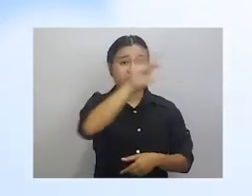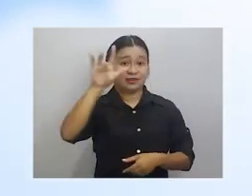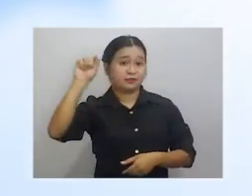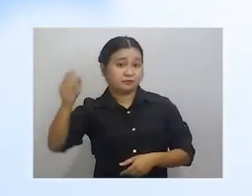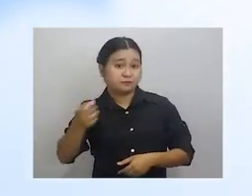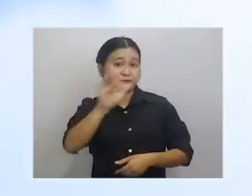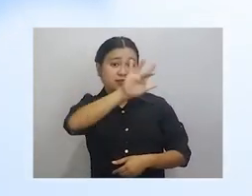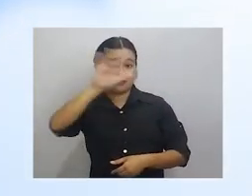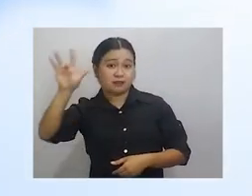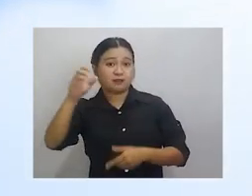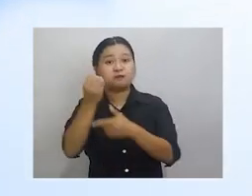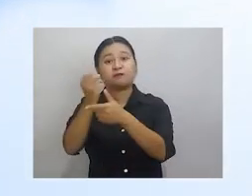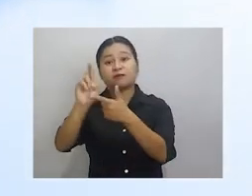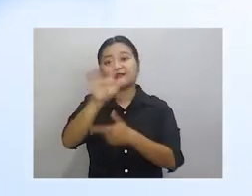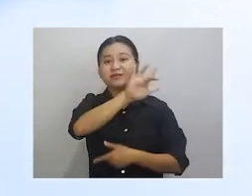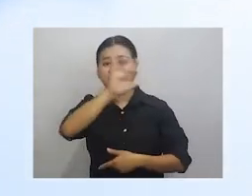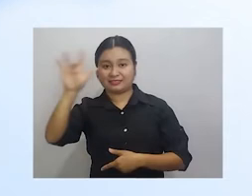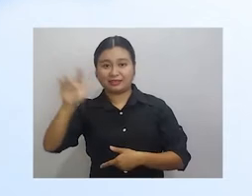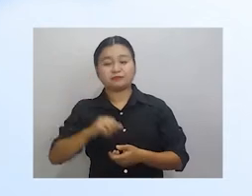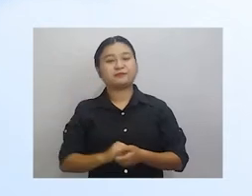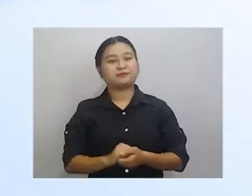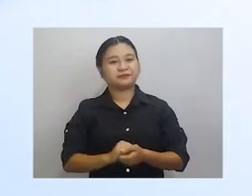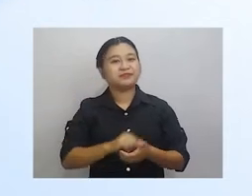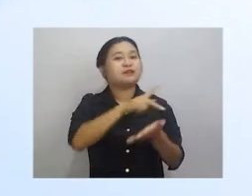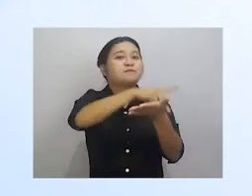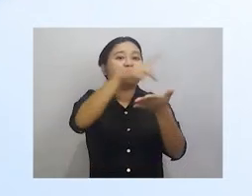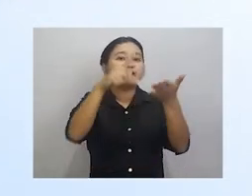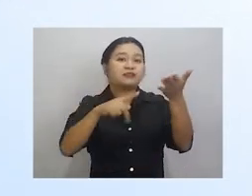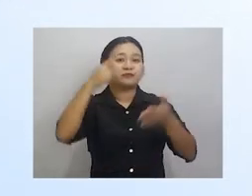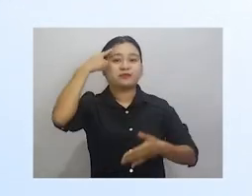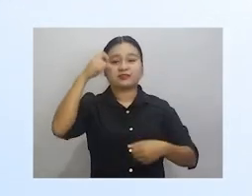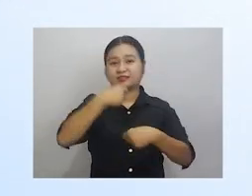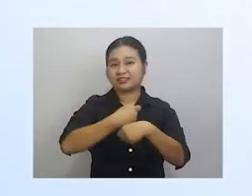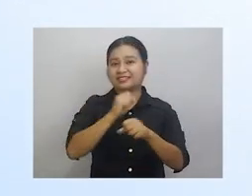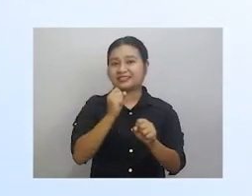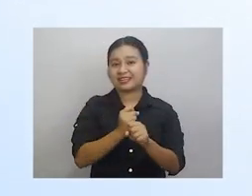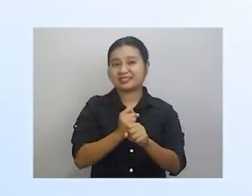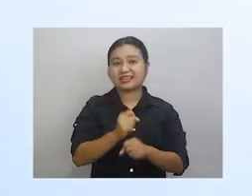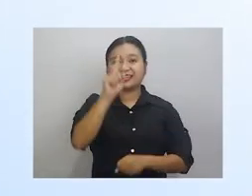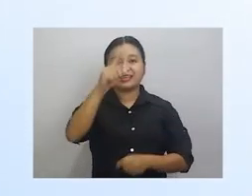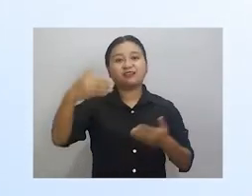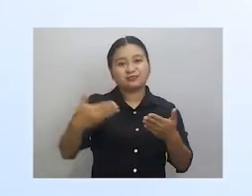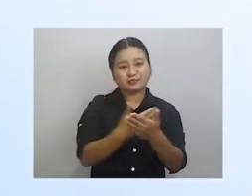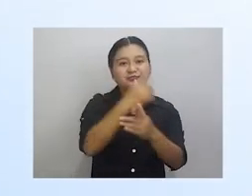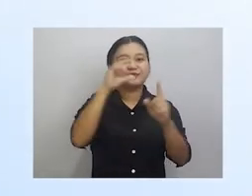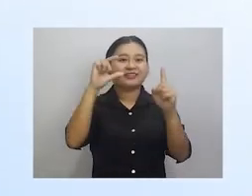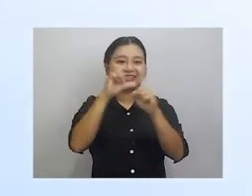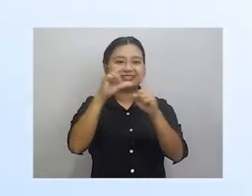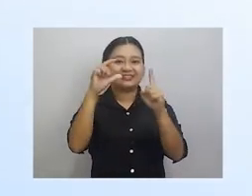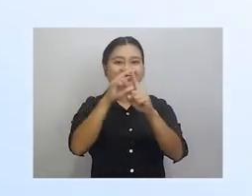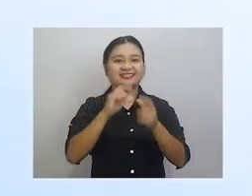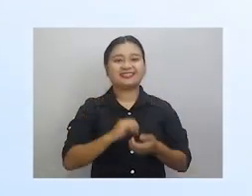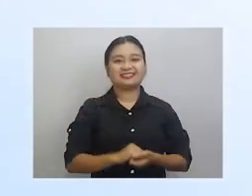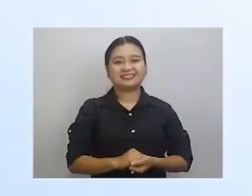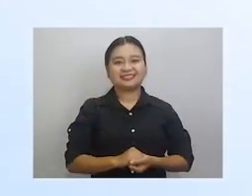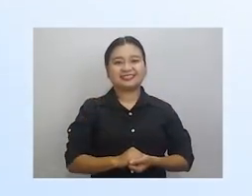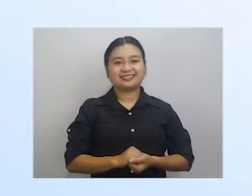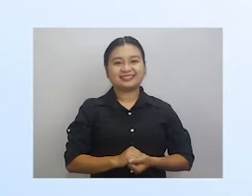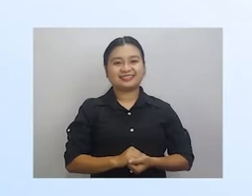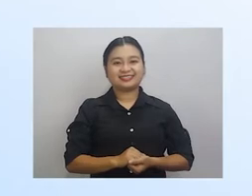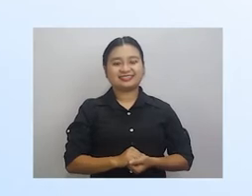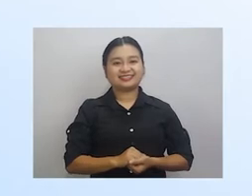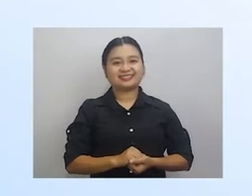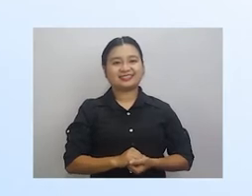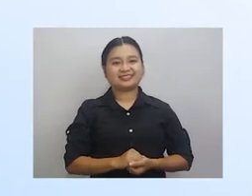patlang o patlang. Bahagi upang malikha ang isang bagong salita.